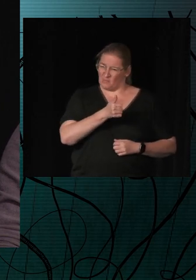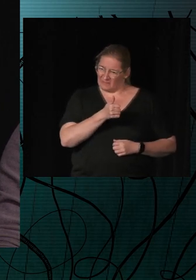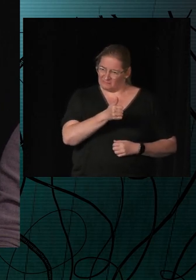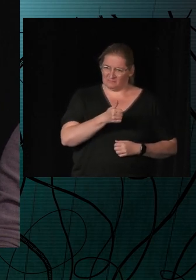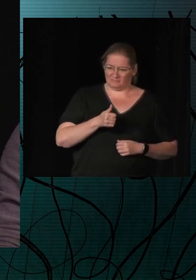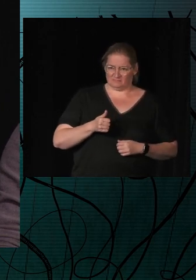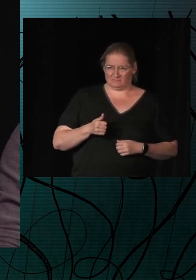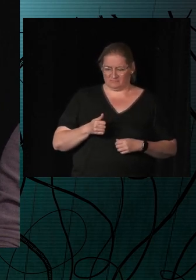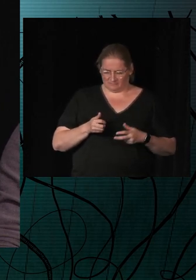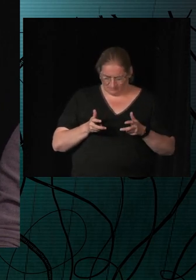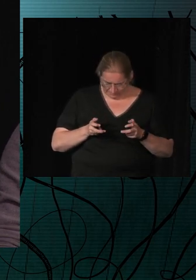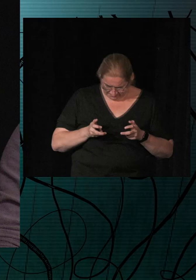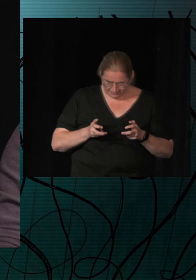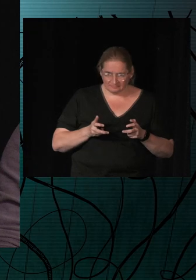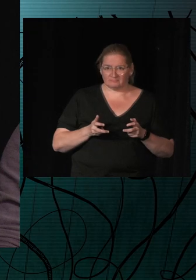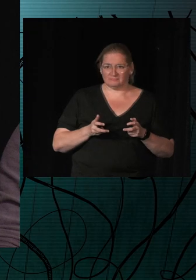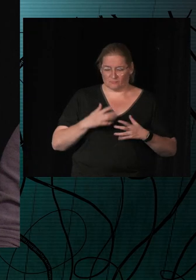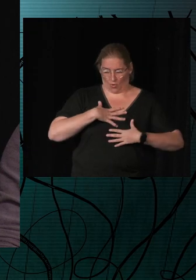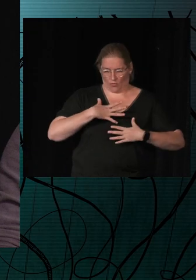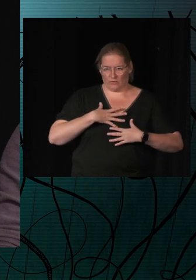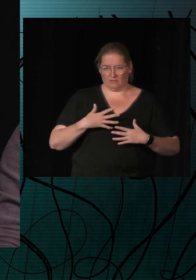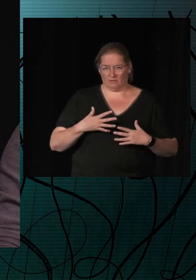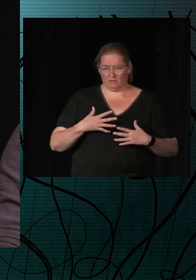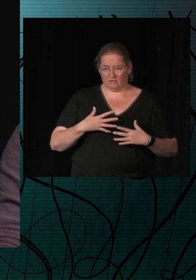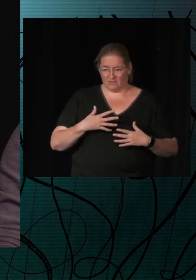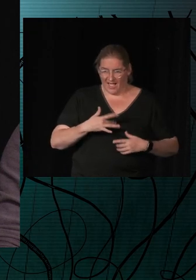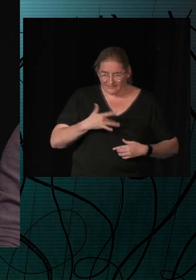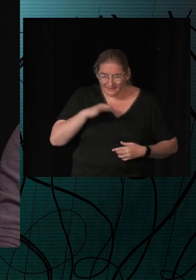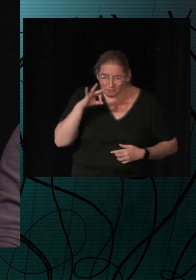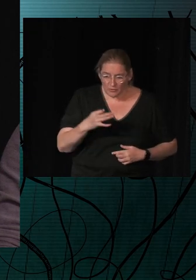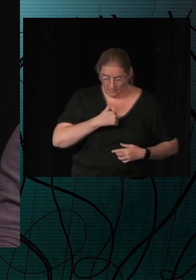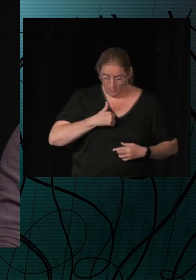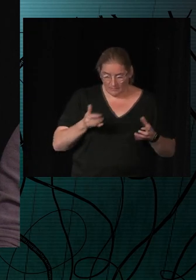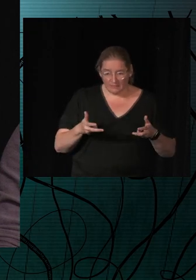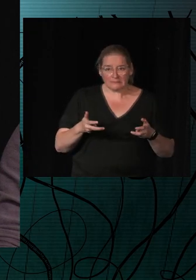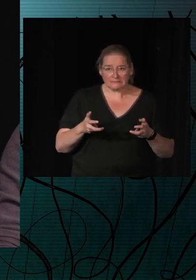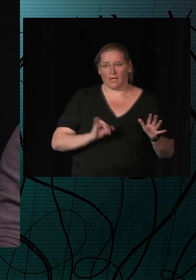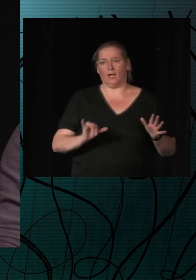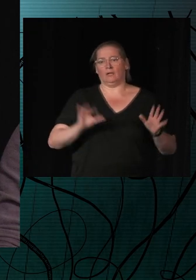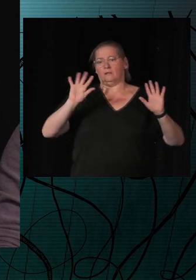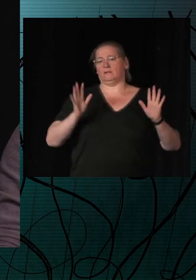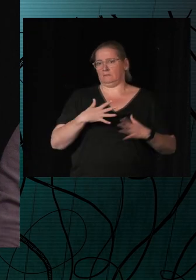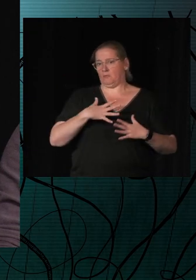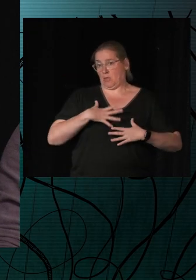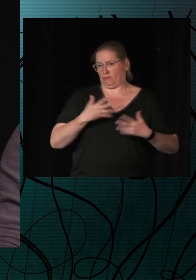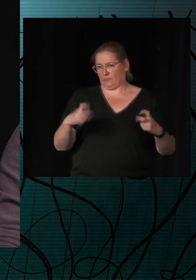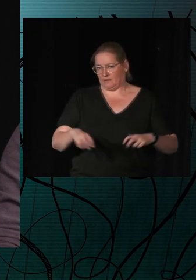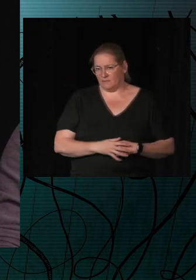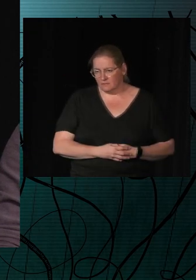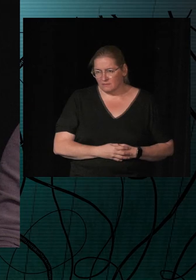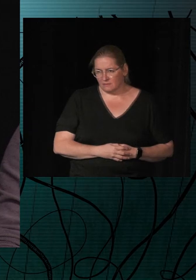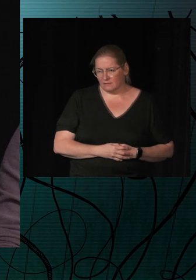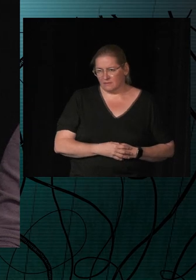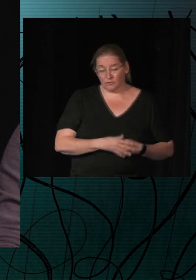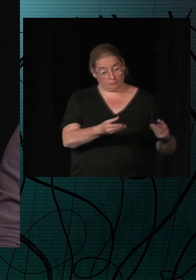d'horreur mais qui s'y intéressent quand même et je trouve que le le streaming permet justement de toucher toute